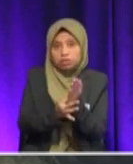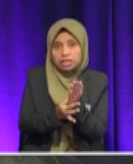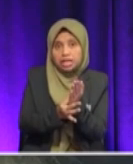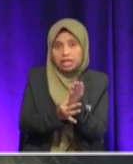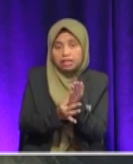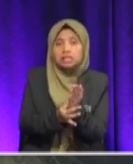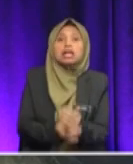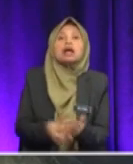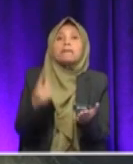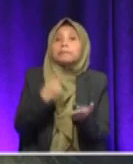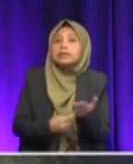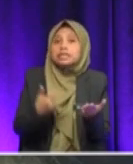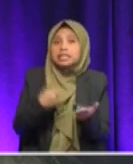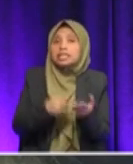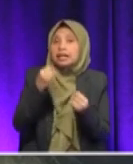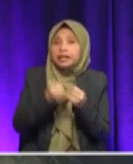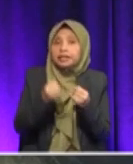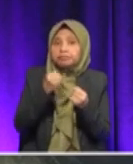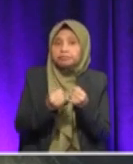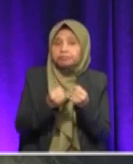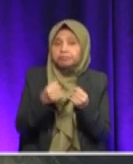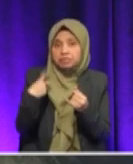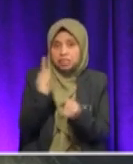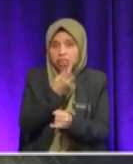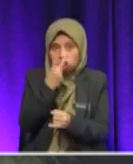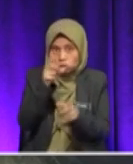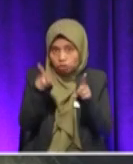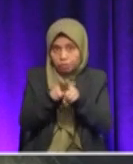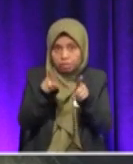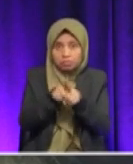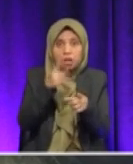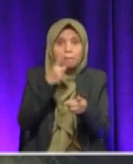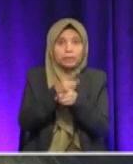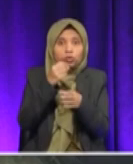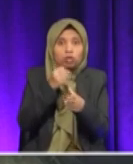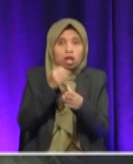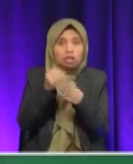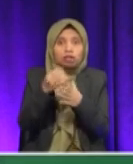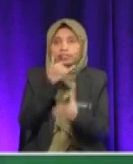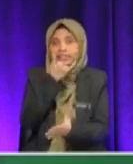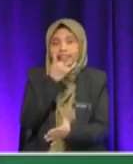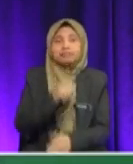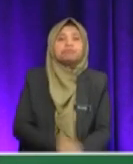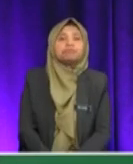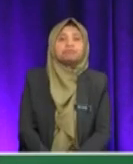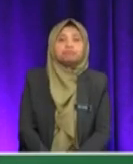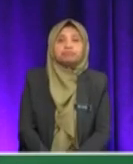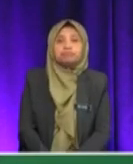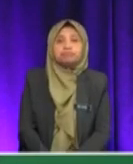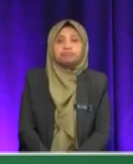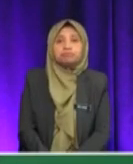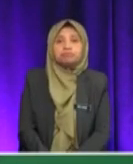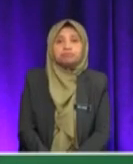tentu yang akhir gila itu tengok yang ini muka jadi di rumah